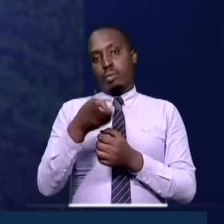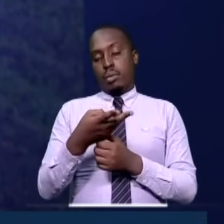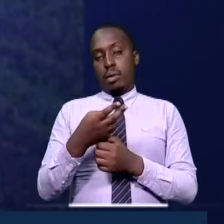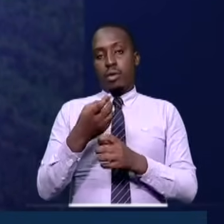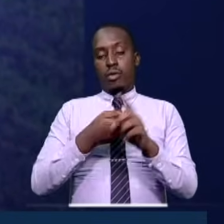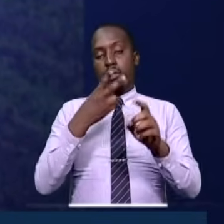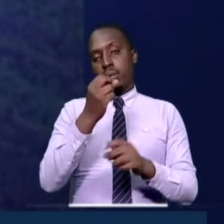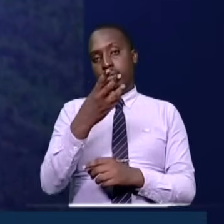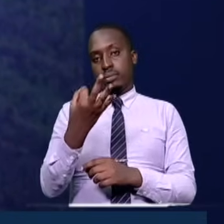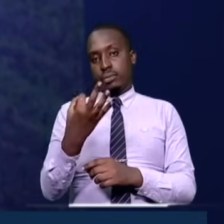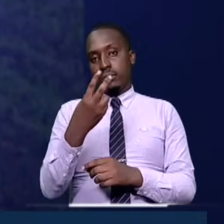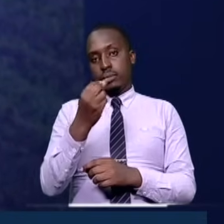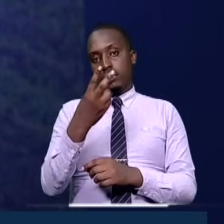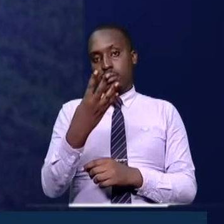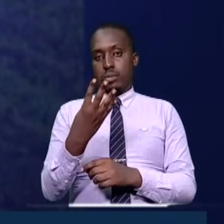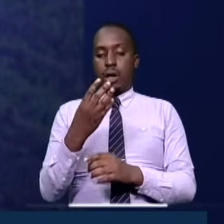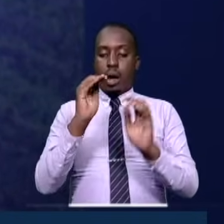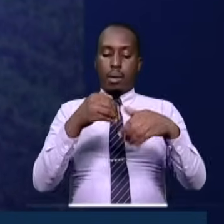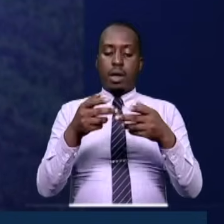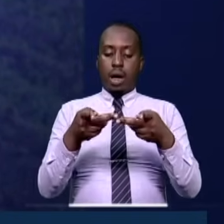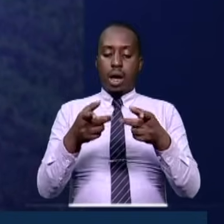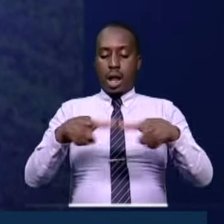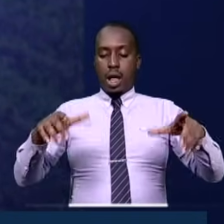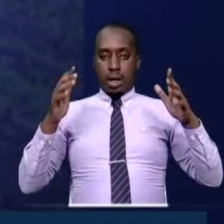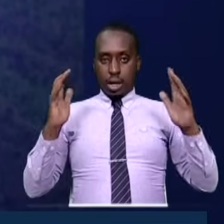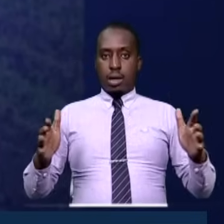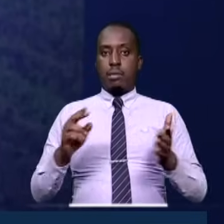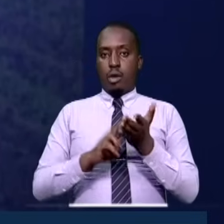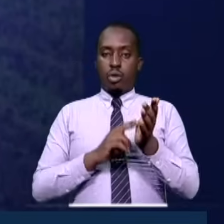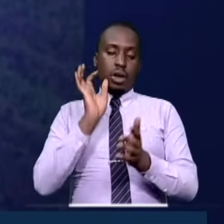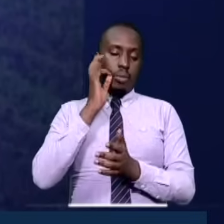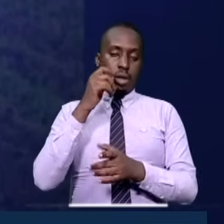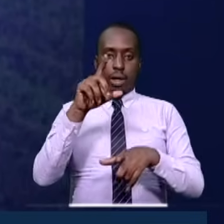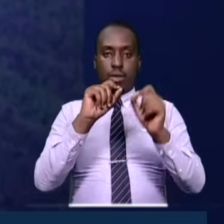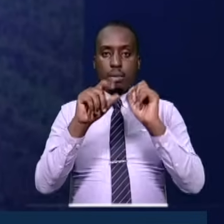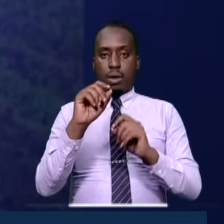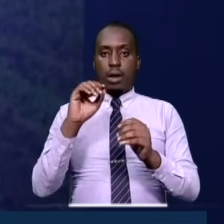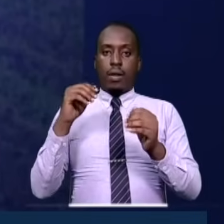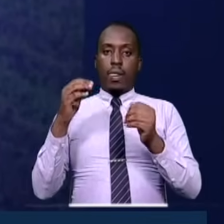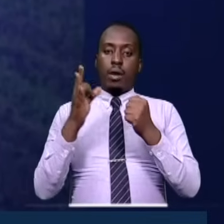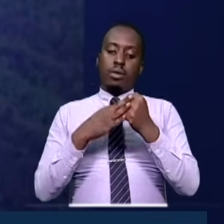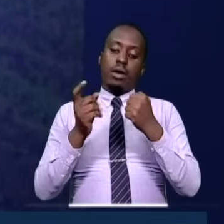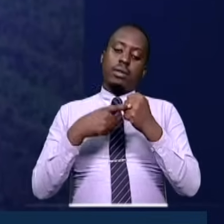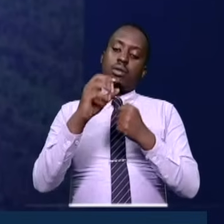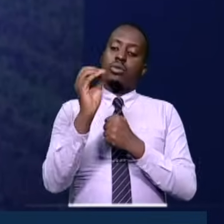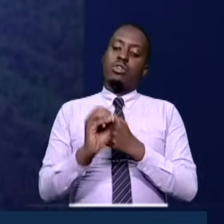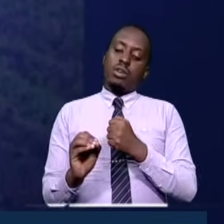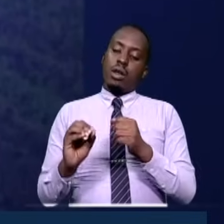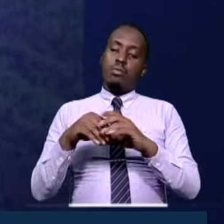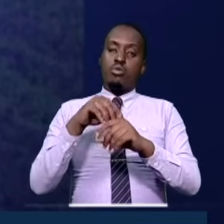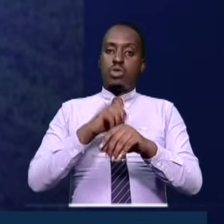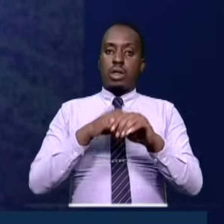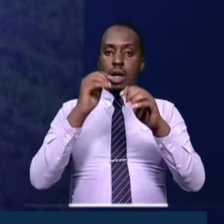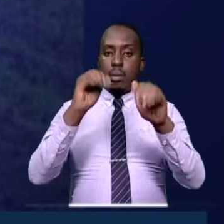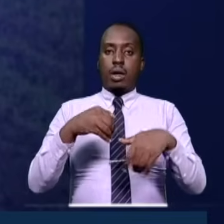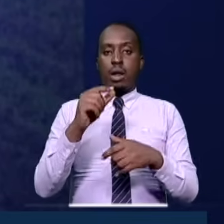2022-2023 kandi igaragaza ko abahinga ku buso bunini bakoresha imbuto y'indobanure ari 86%, mu gihe abahinga